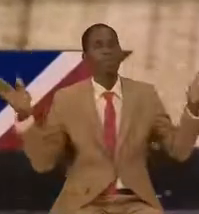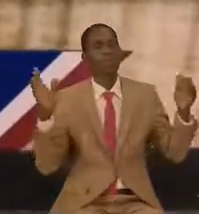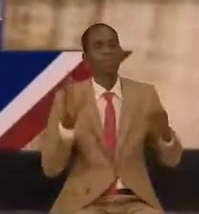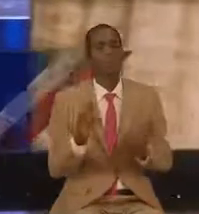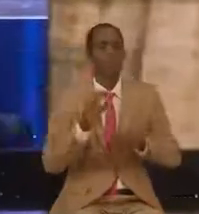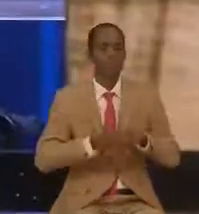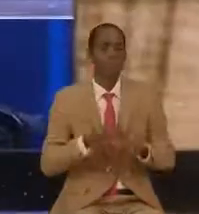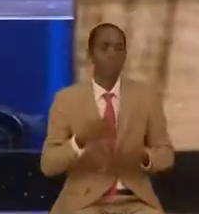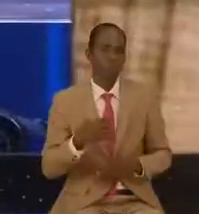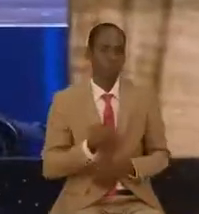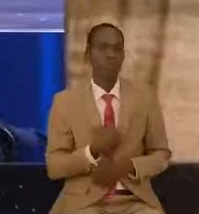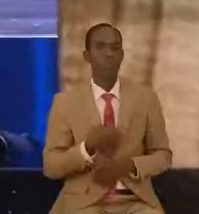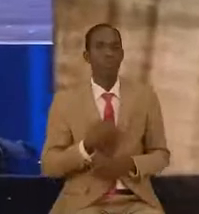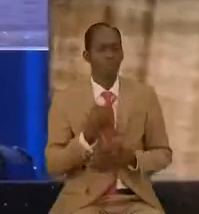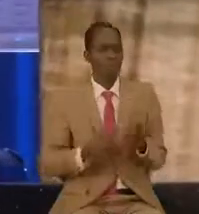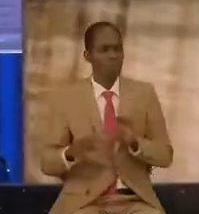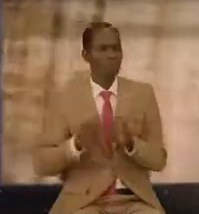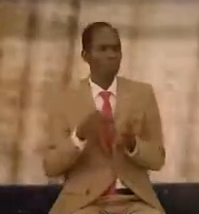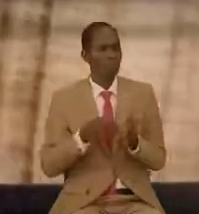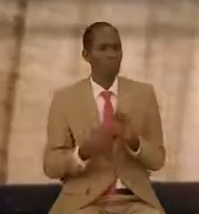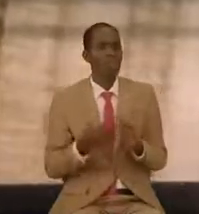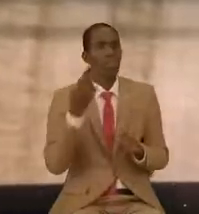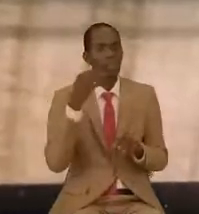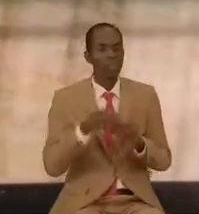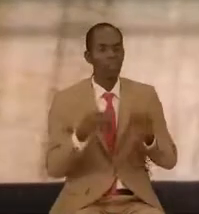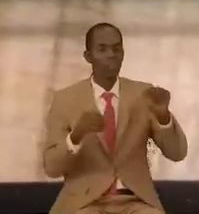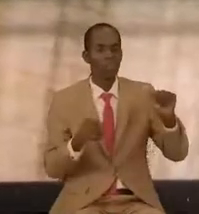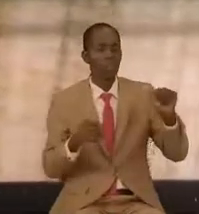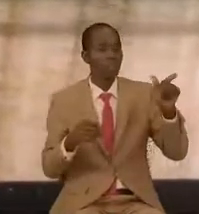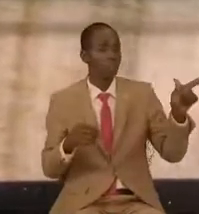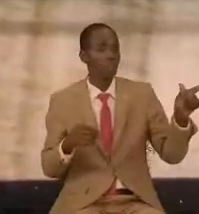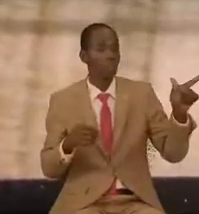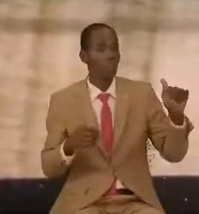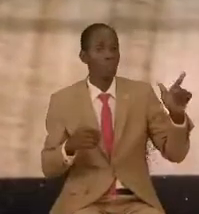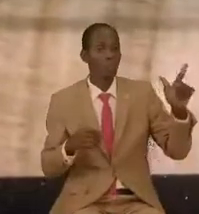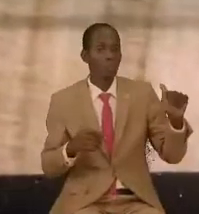moi. Qu'est-ce qu'il vous a dit par là? Galates 1,